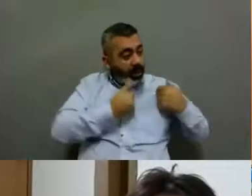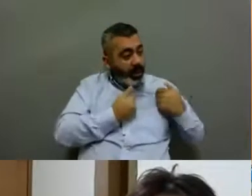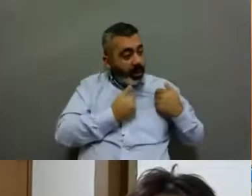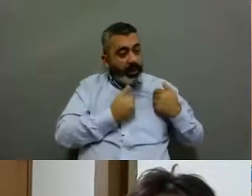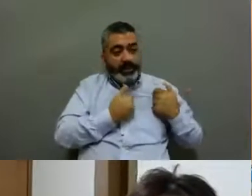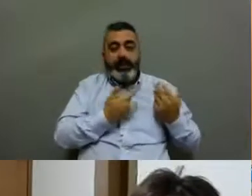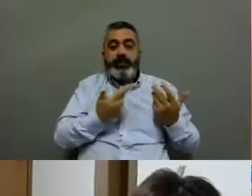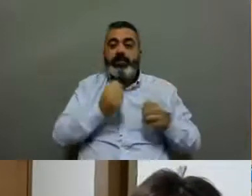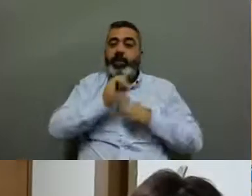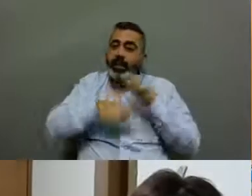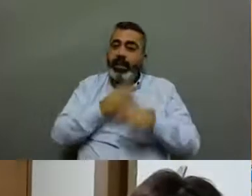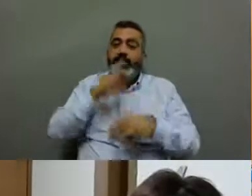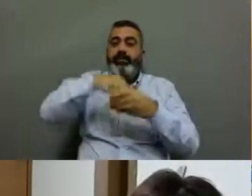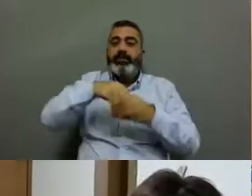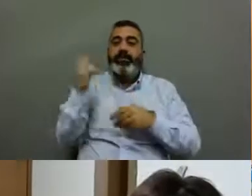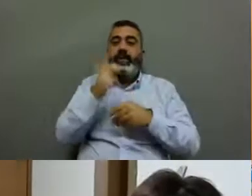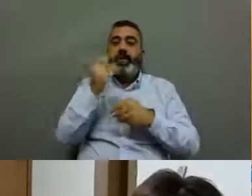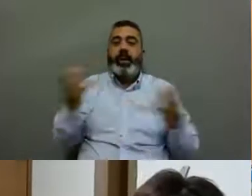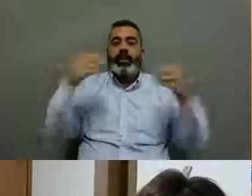να γίνει αποδεκτός από την υπόλοιπη κοινωνία.